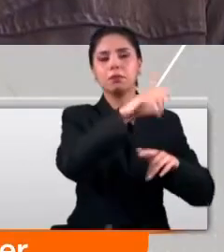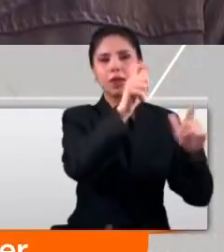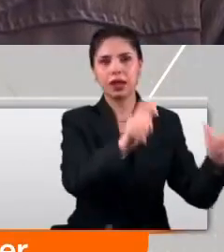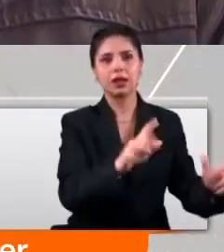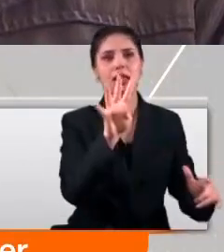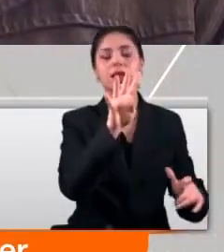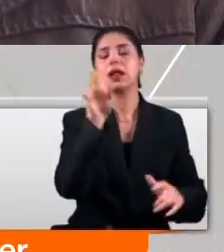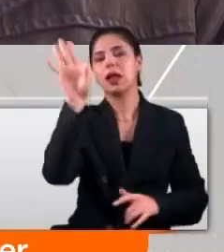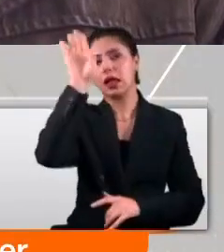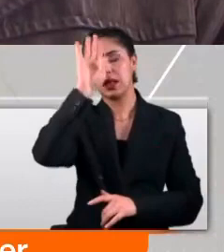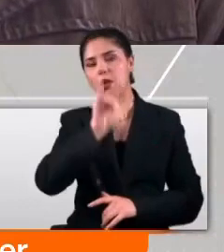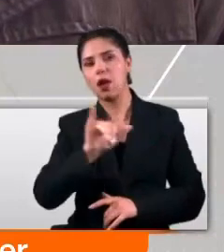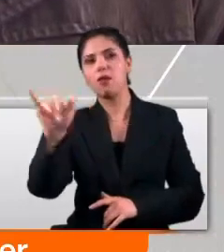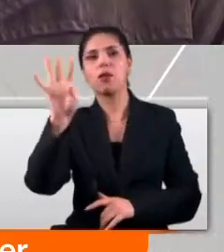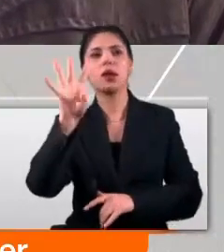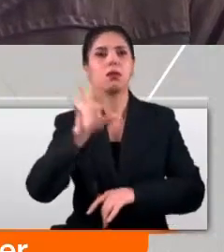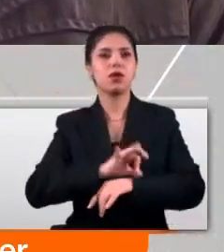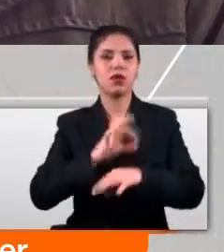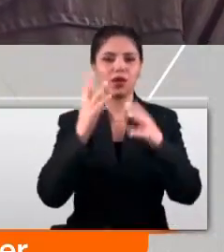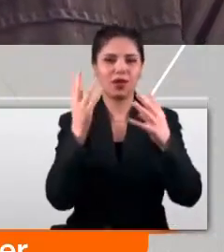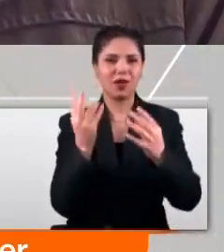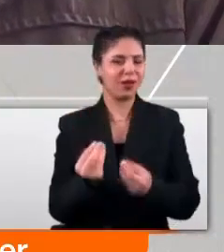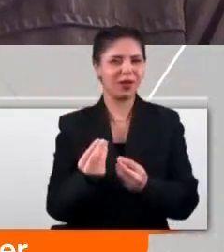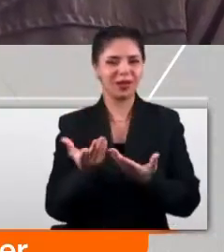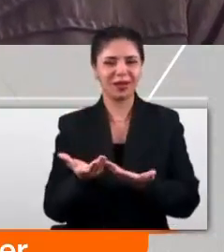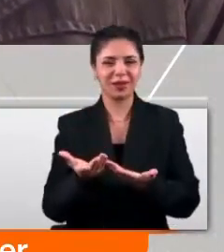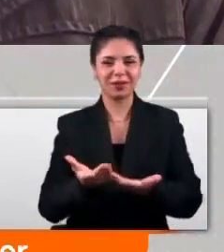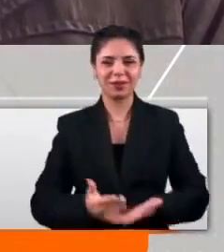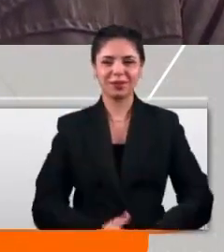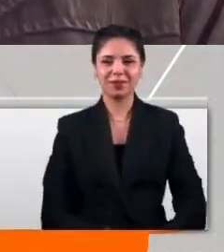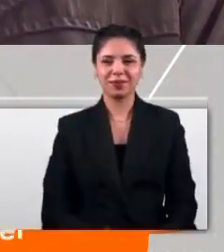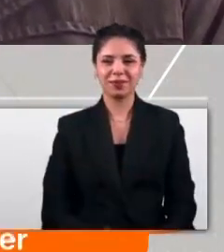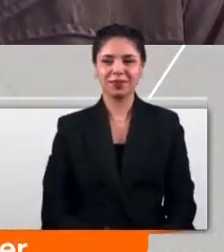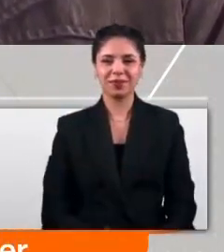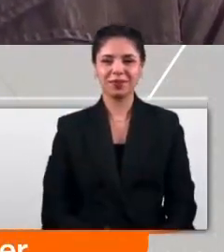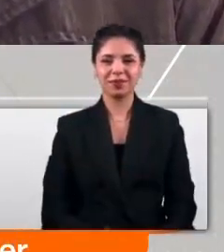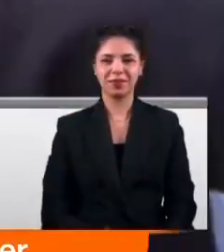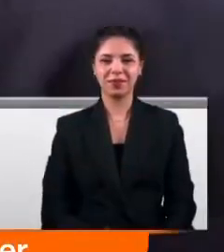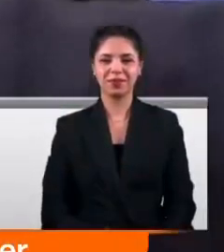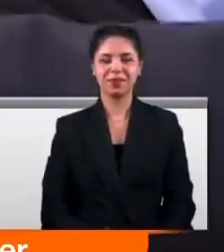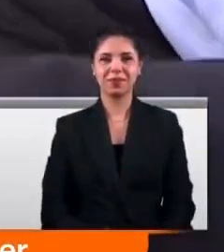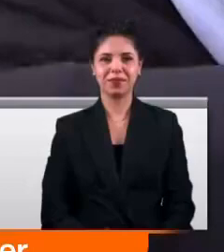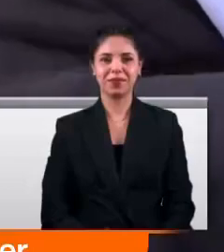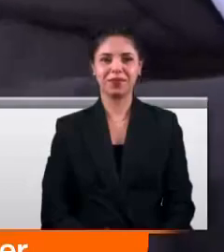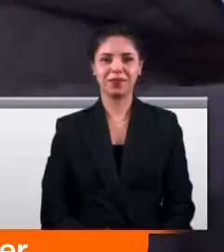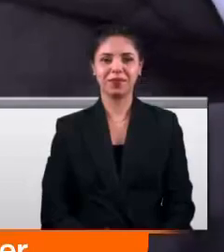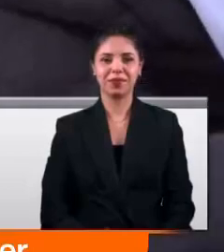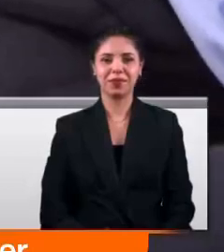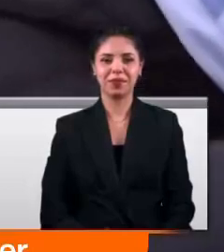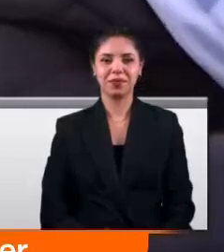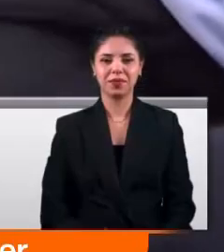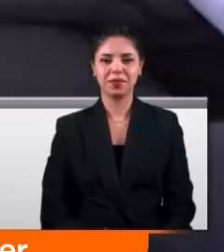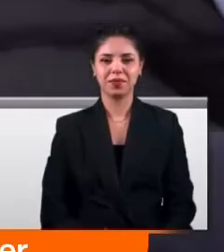düşecek. Havalimanına daha yaklaştınız, evinizin yakınından bineceksiniz. Tabii tabii, aşağı yukarı 30 metre yürüyorum. Ben